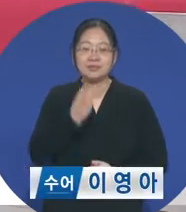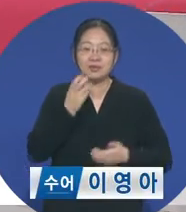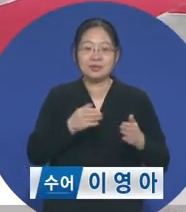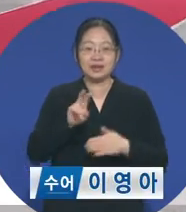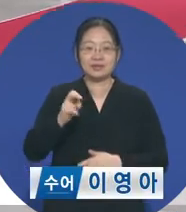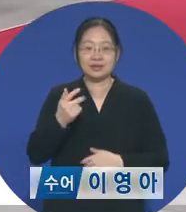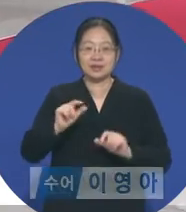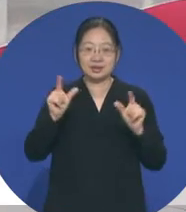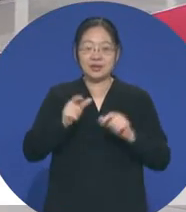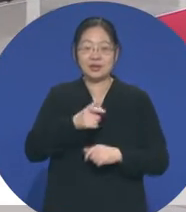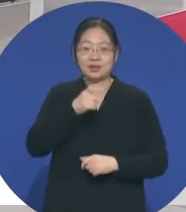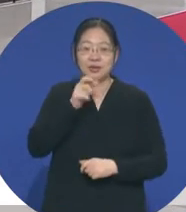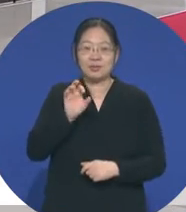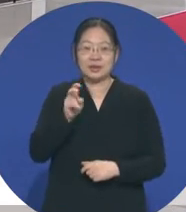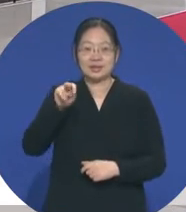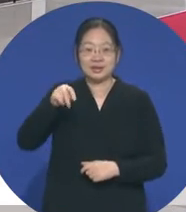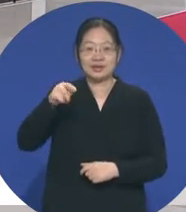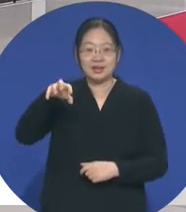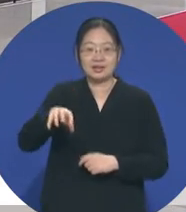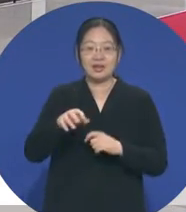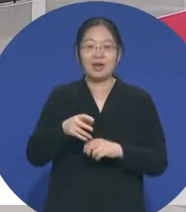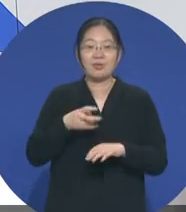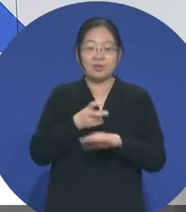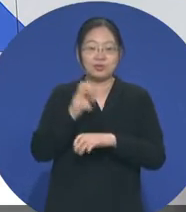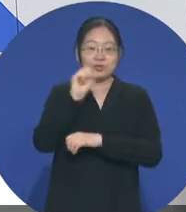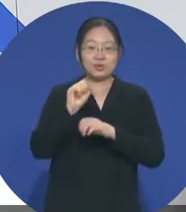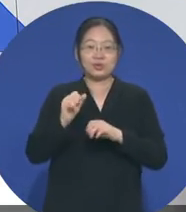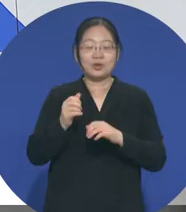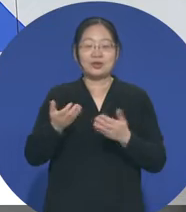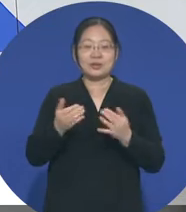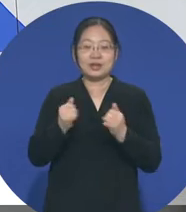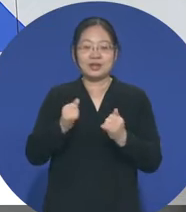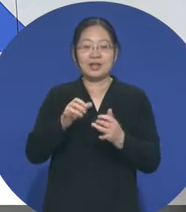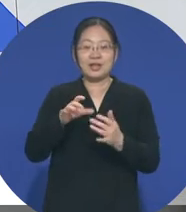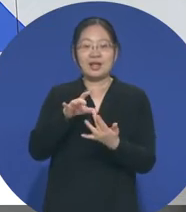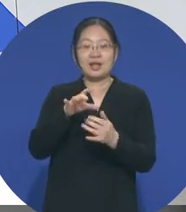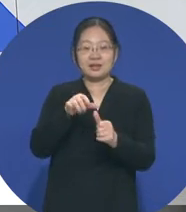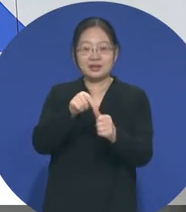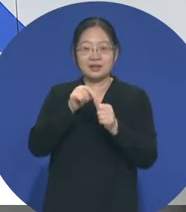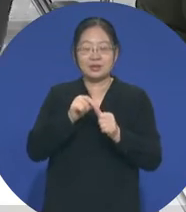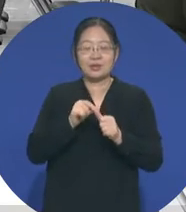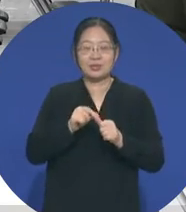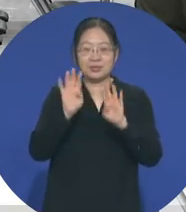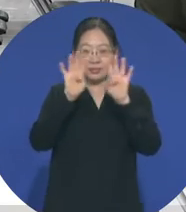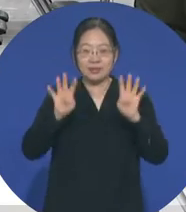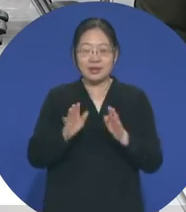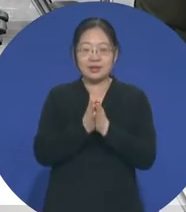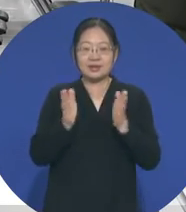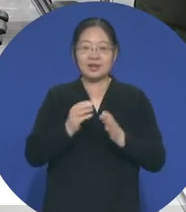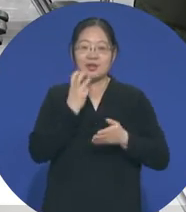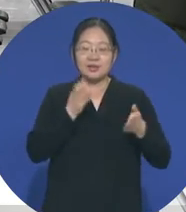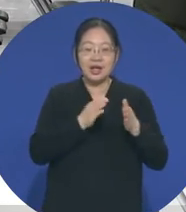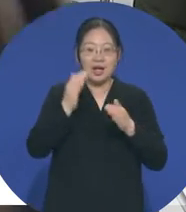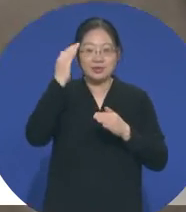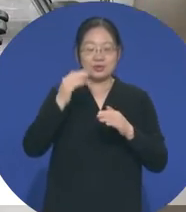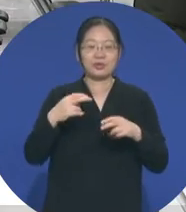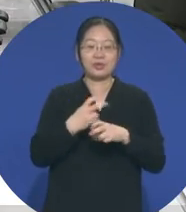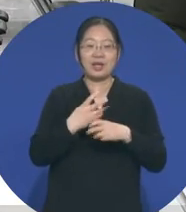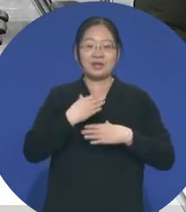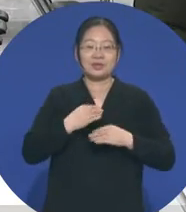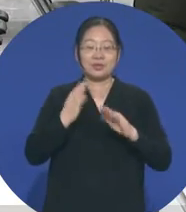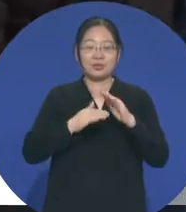경도는 27일 수 메세에서 경도 버스 운수종사자 채용 박남매를 개최했습니다 경도와 한국